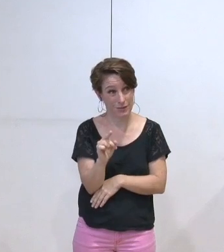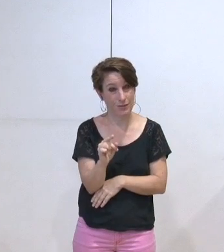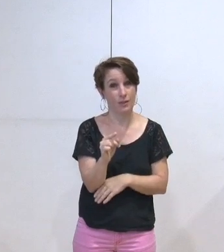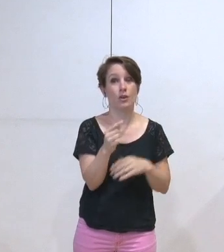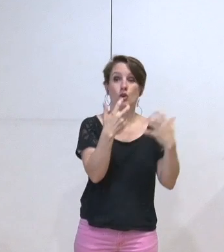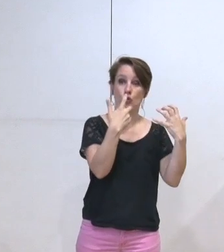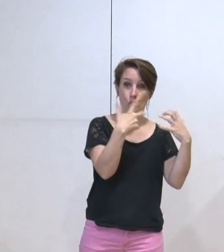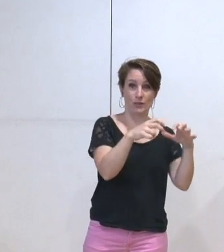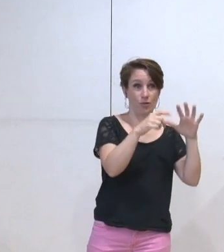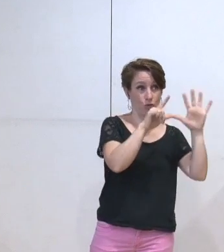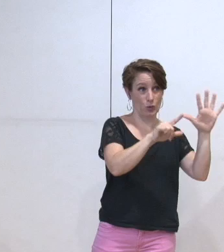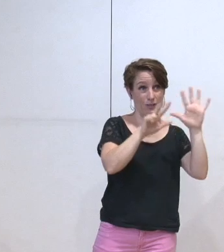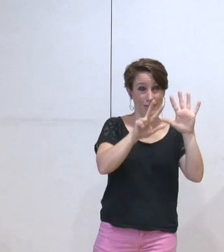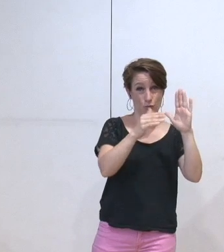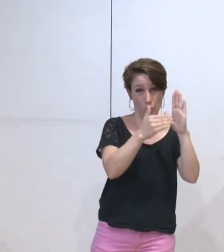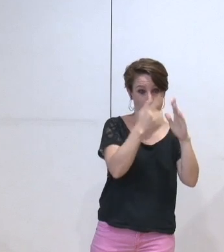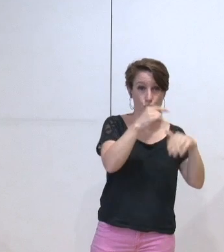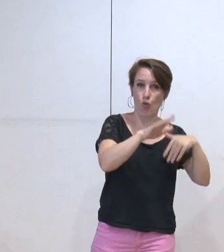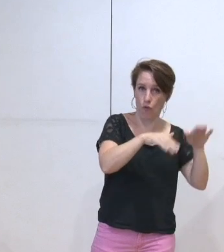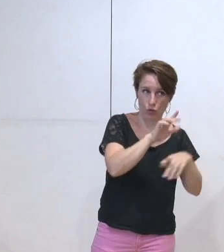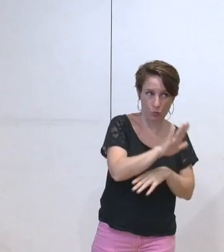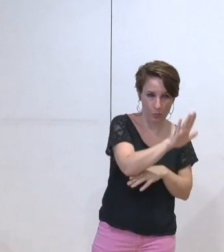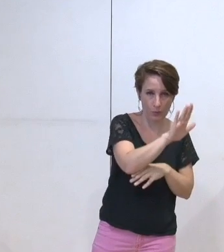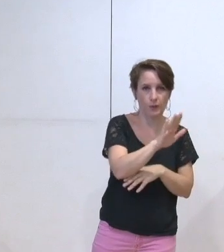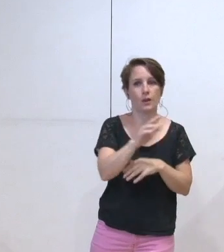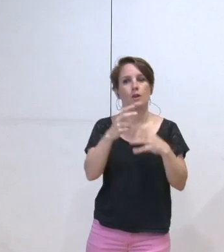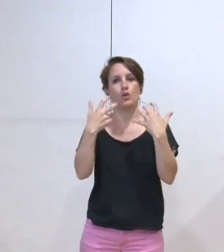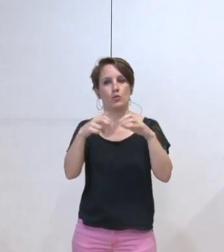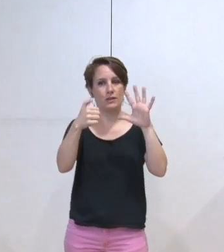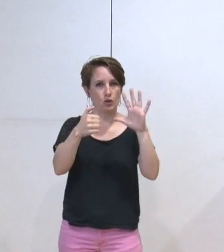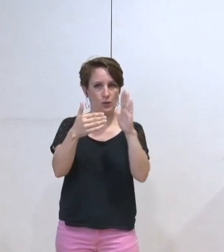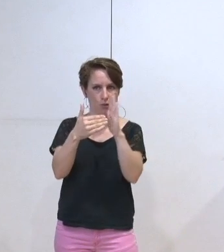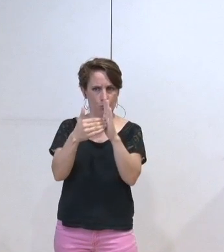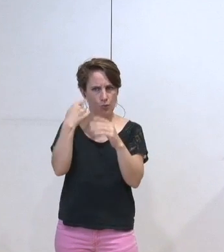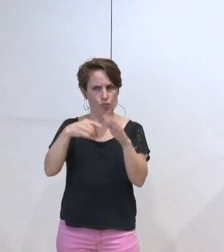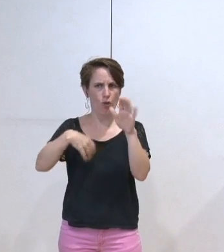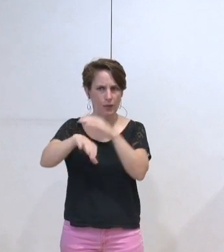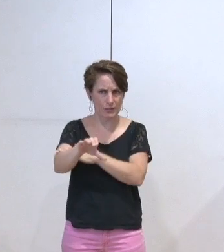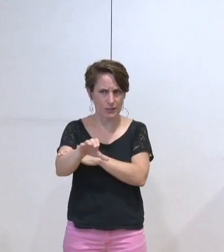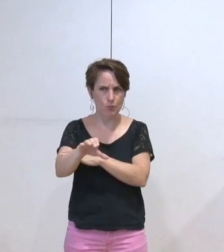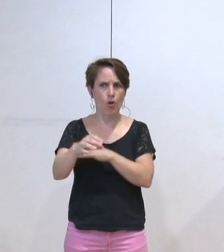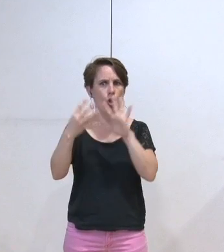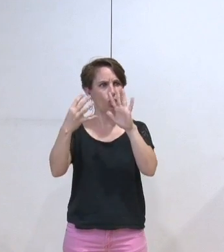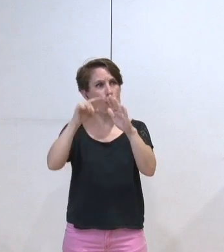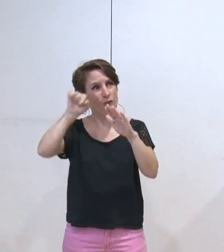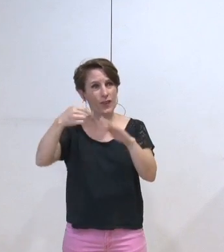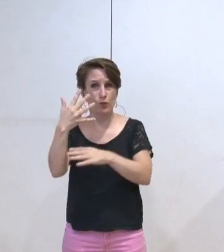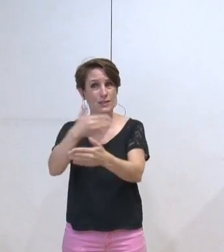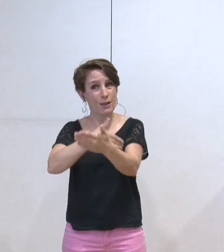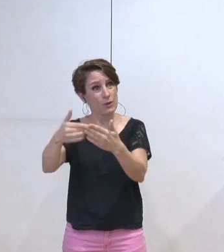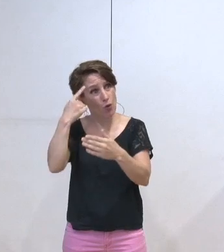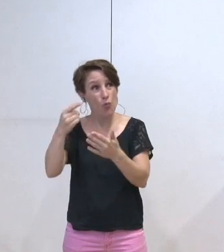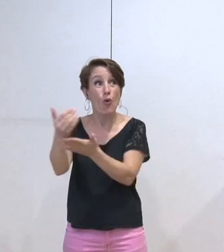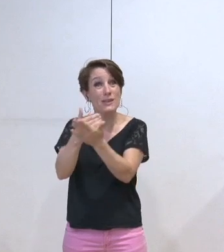le budget de fonctionnement 200000 à peu près pour l'investissement 9 mil00 demi de masse salariale c'est environ